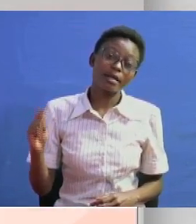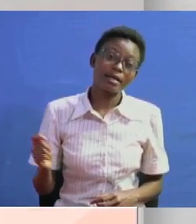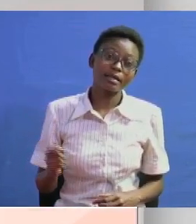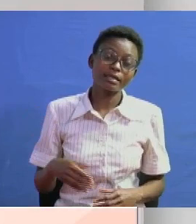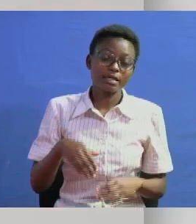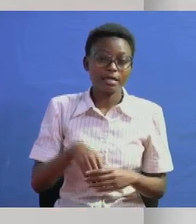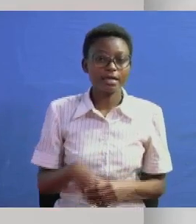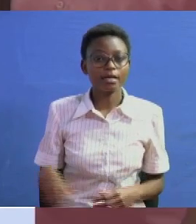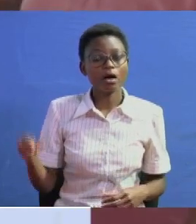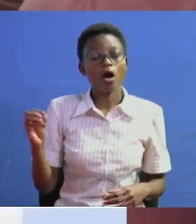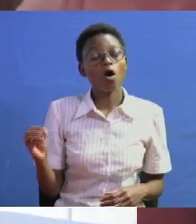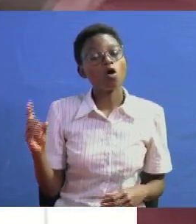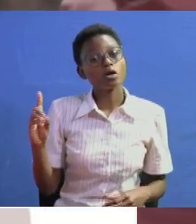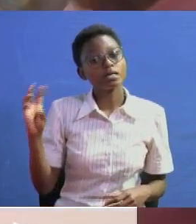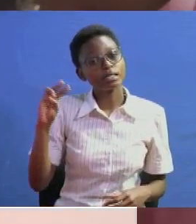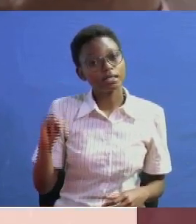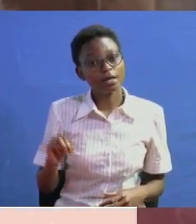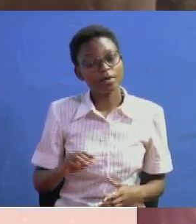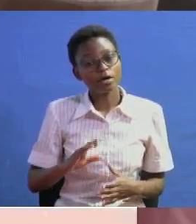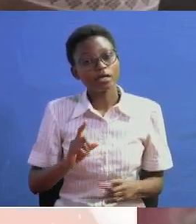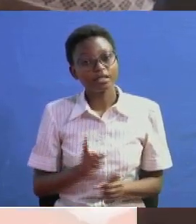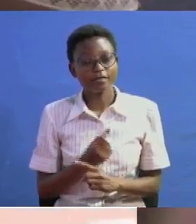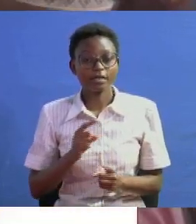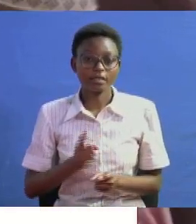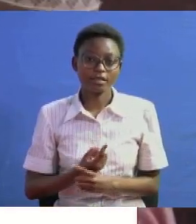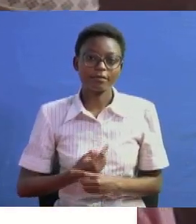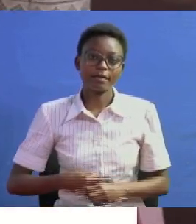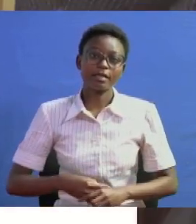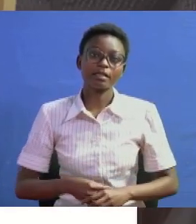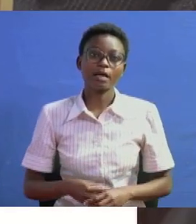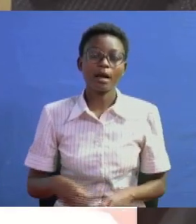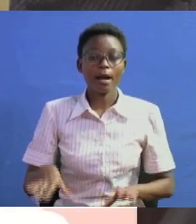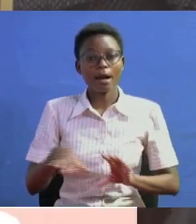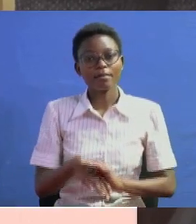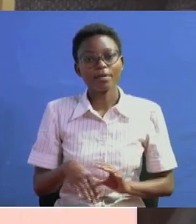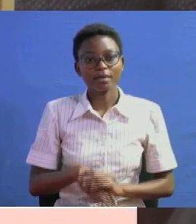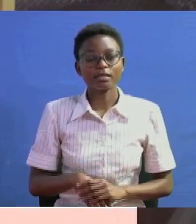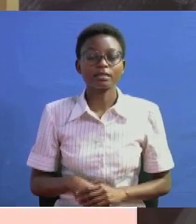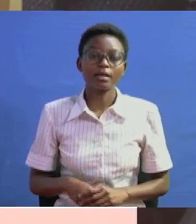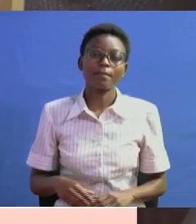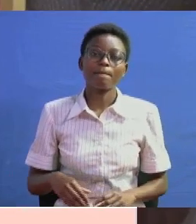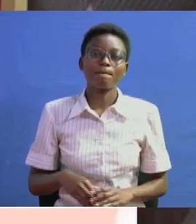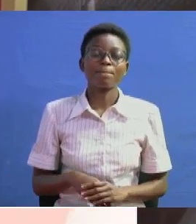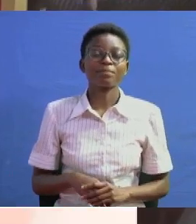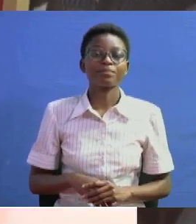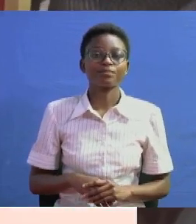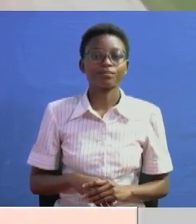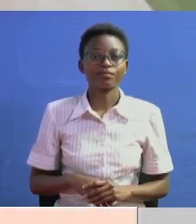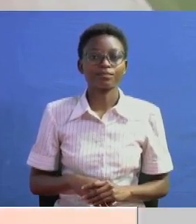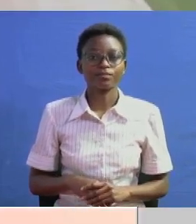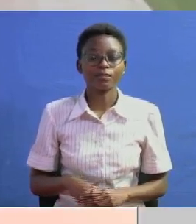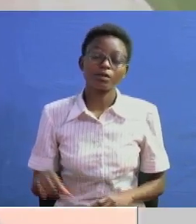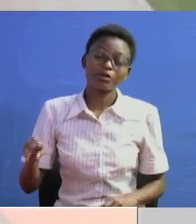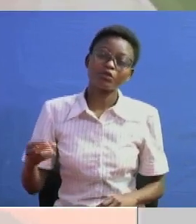ODM, wakati ambapo wanachama kadhaa wa ODM wanamkejeli kwa kutojishirikisha katika shughuli za chama. Junaid hajaenda